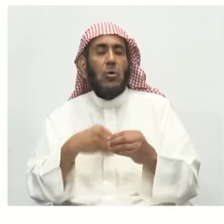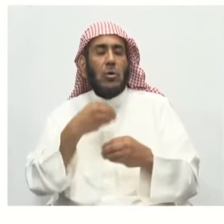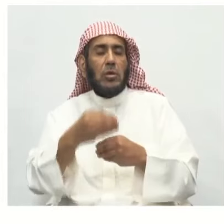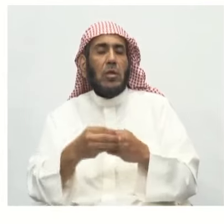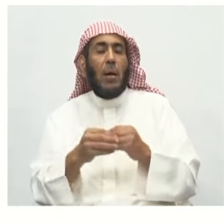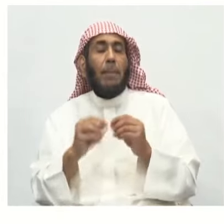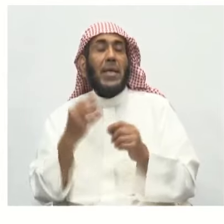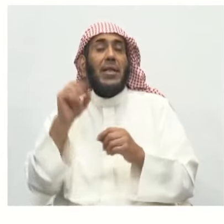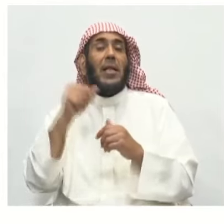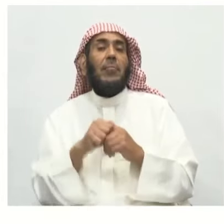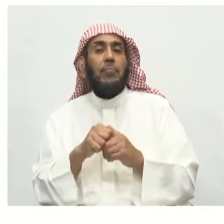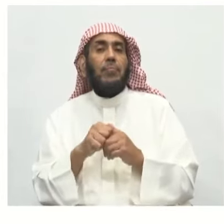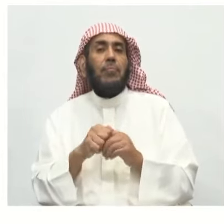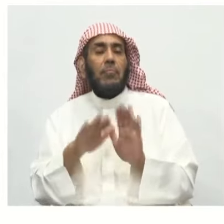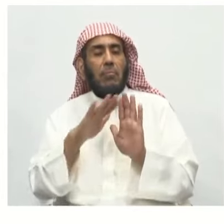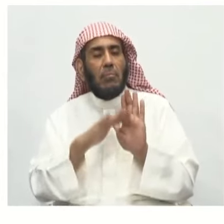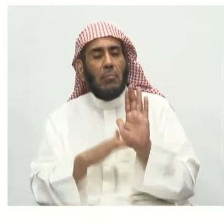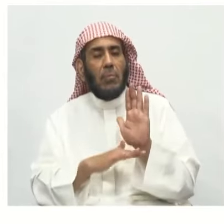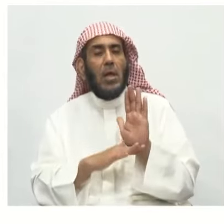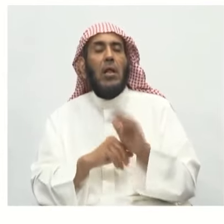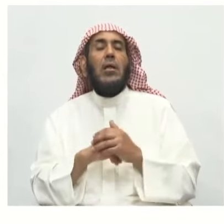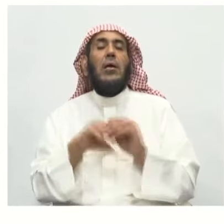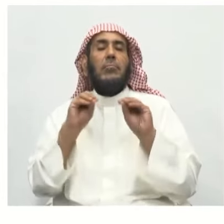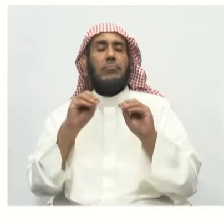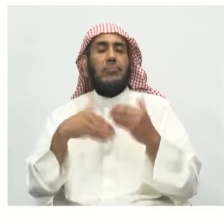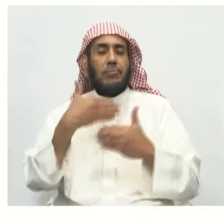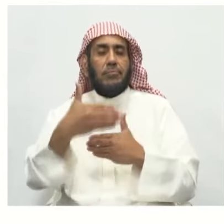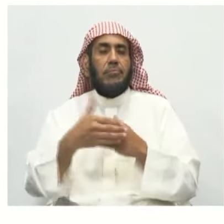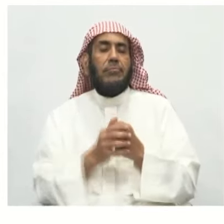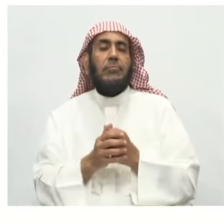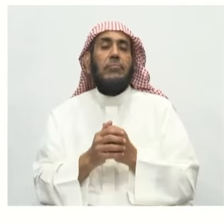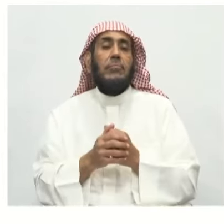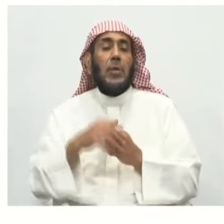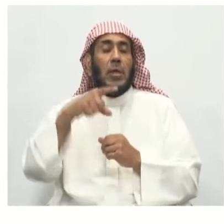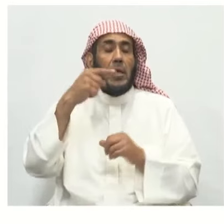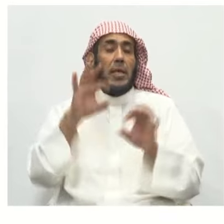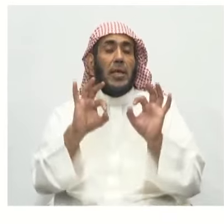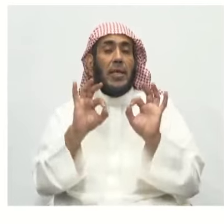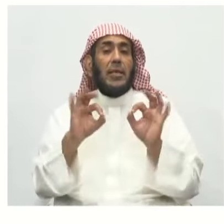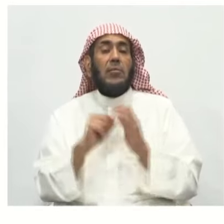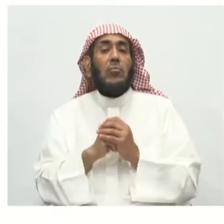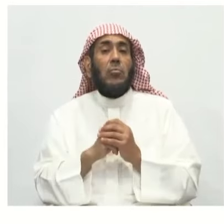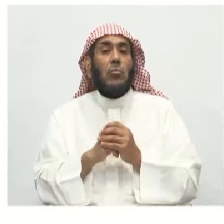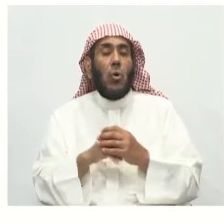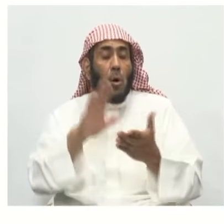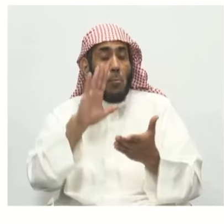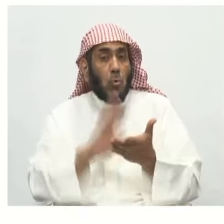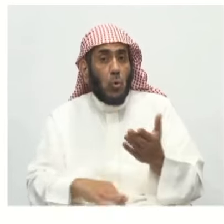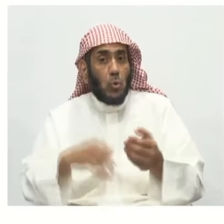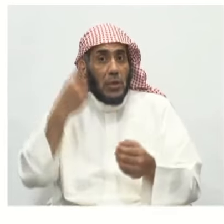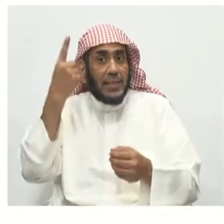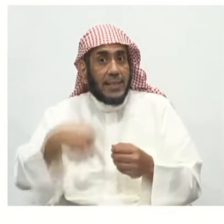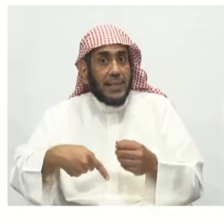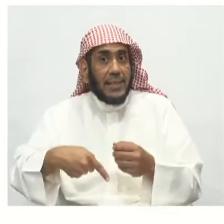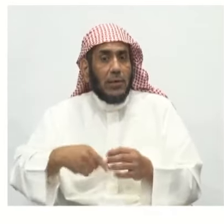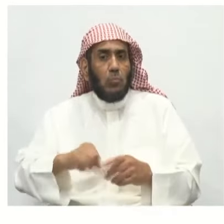سناتي باذن الله عز وجل على ذكرها اذا من خطوره السحر انه